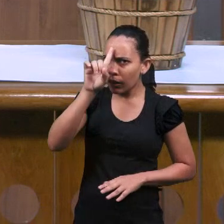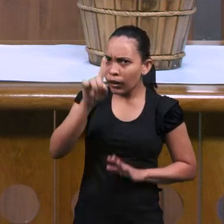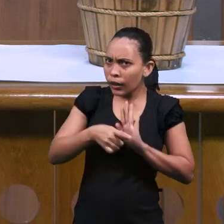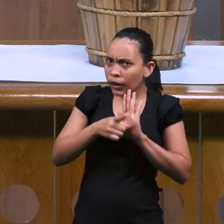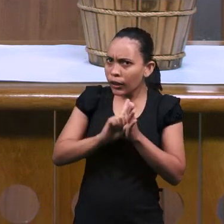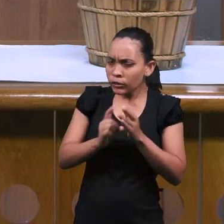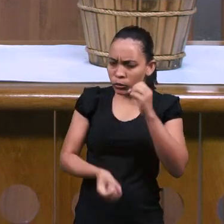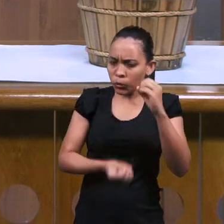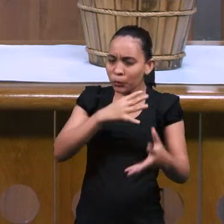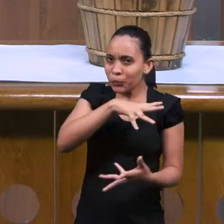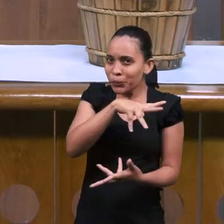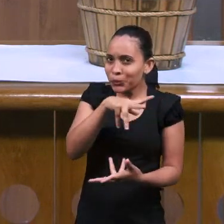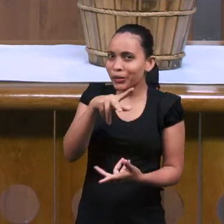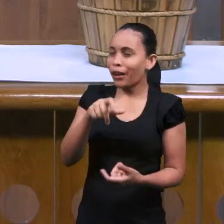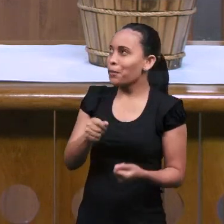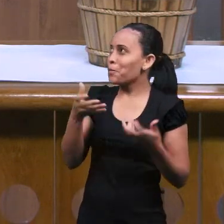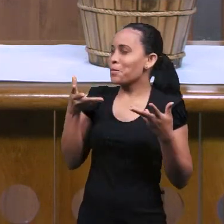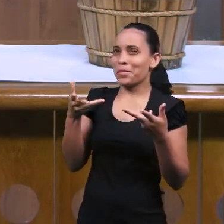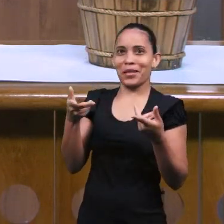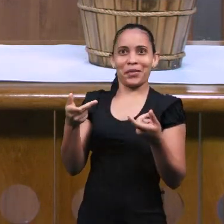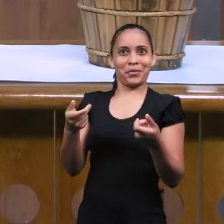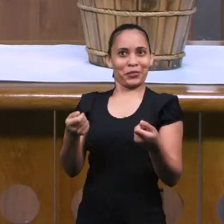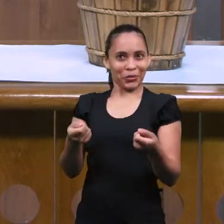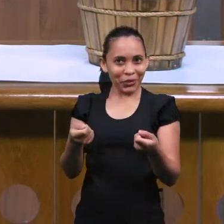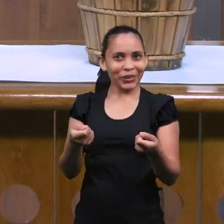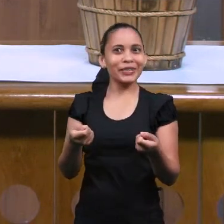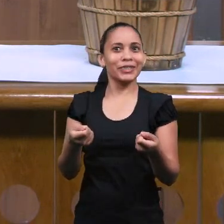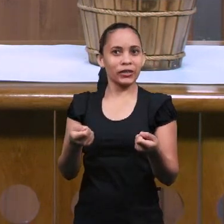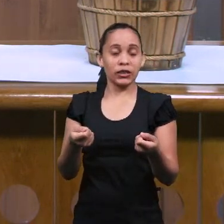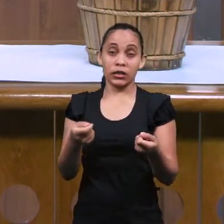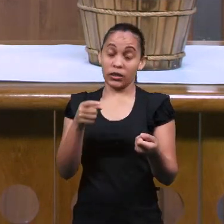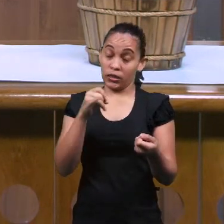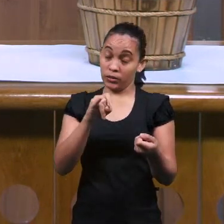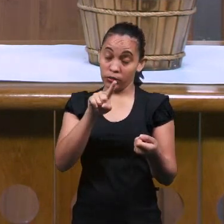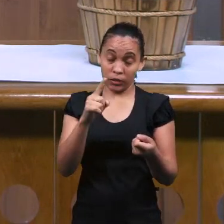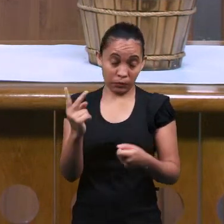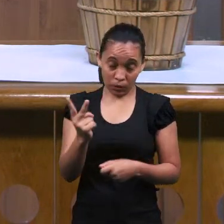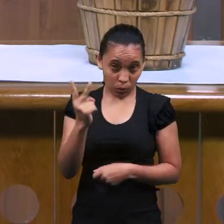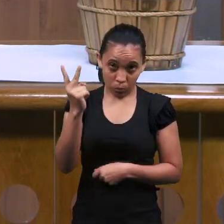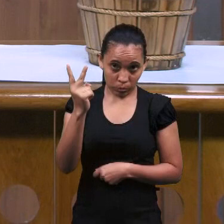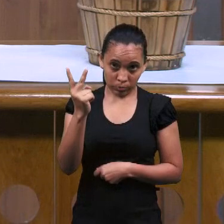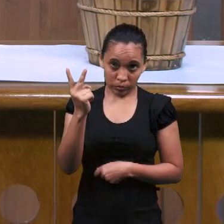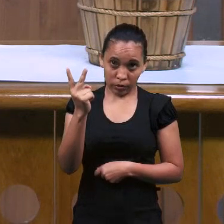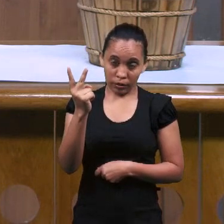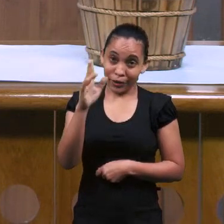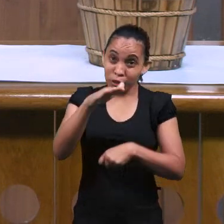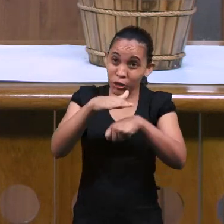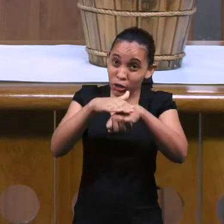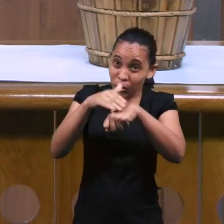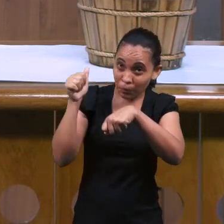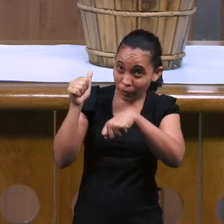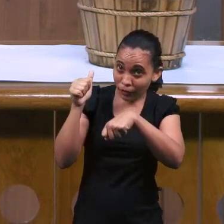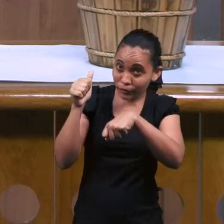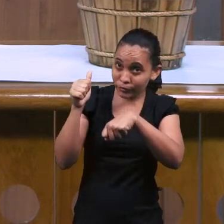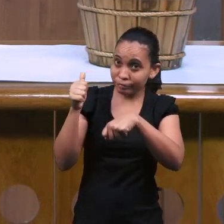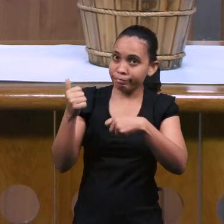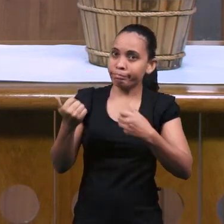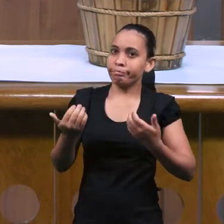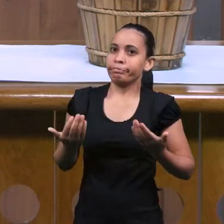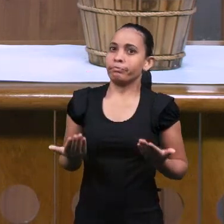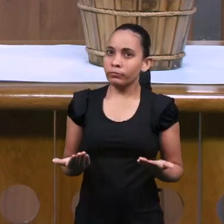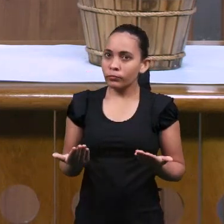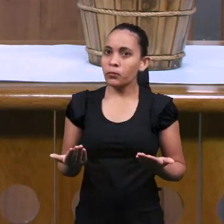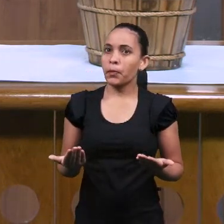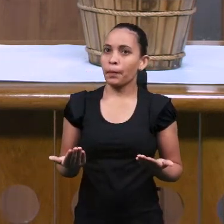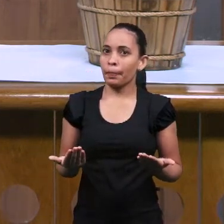incroyable. Donc, si vous ne donnez pas la valeur à cela, vous donnez la valeur à un groupe qui vous